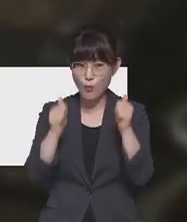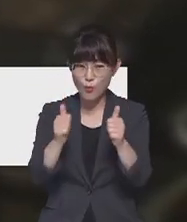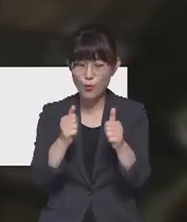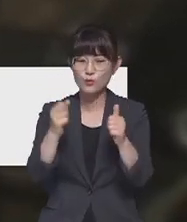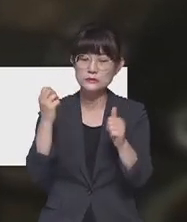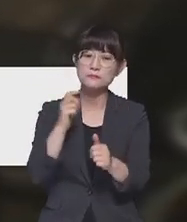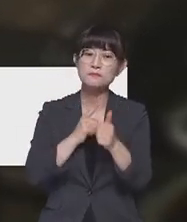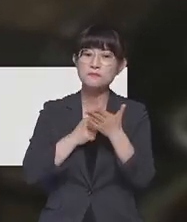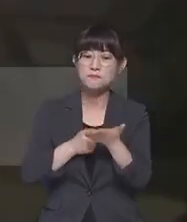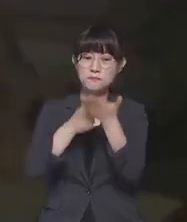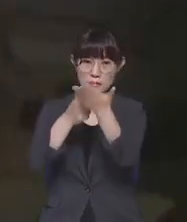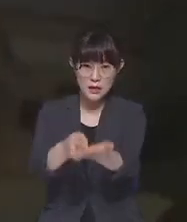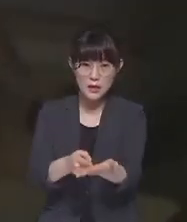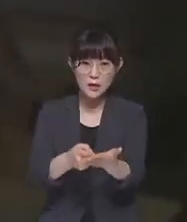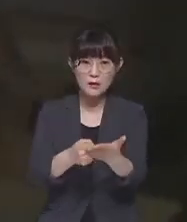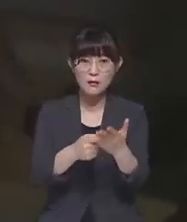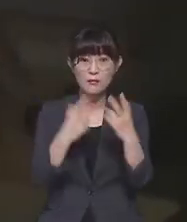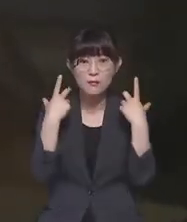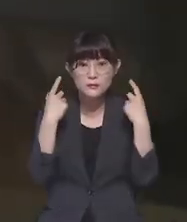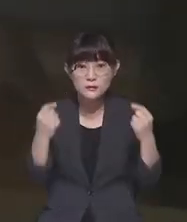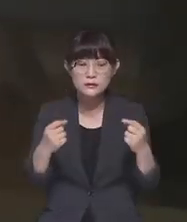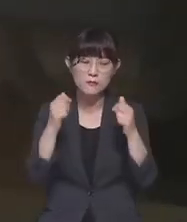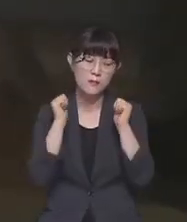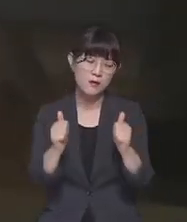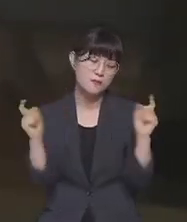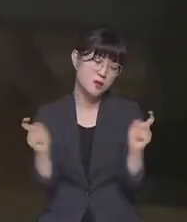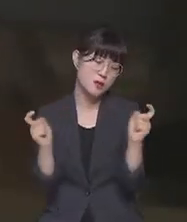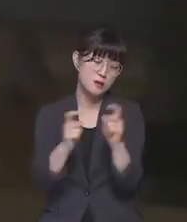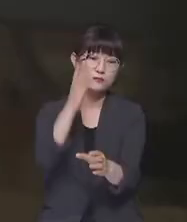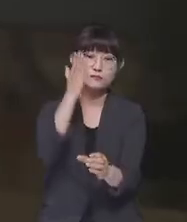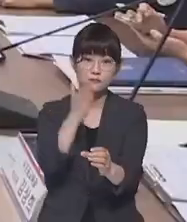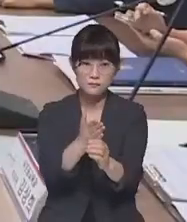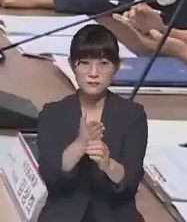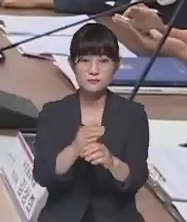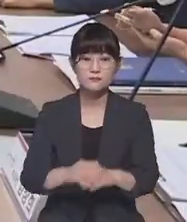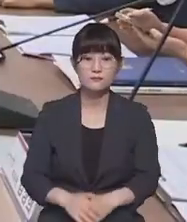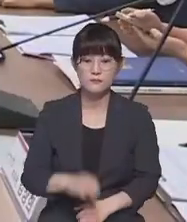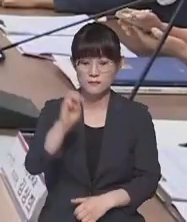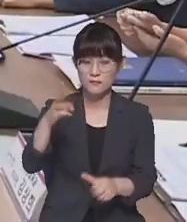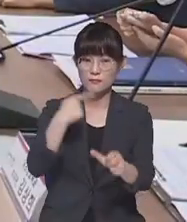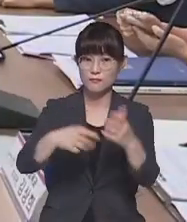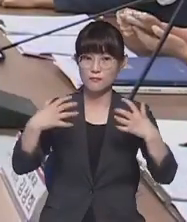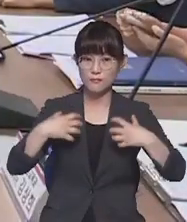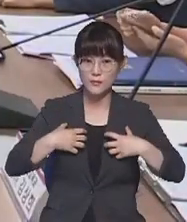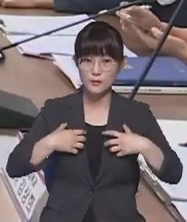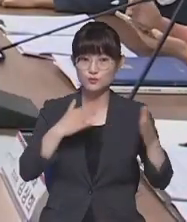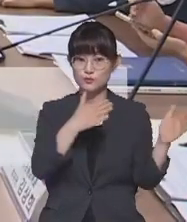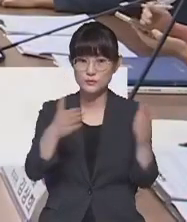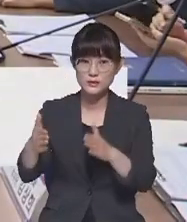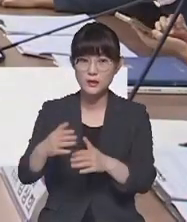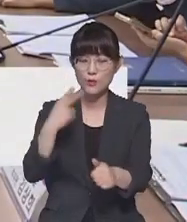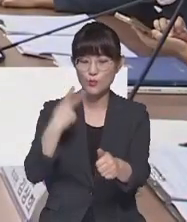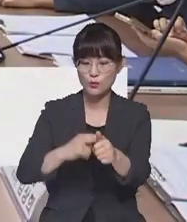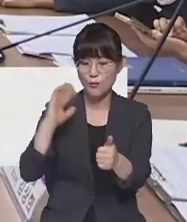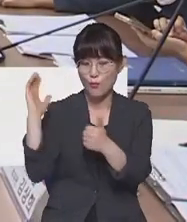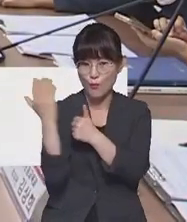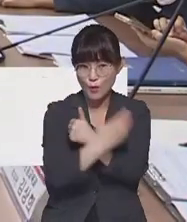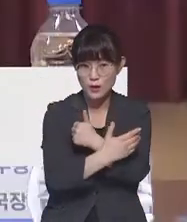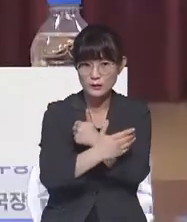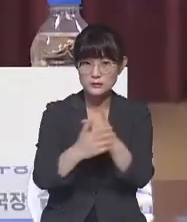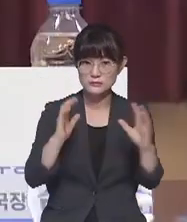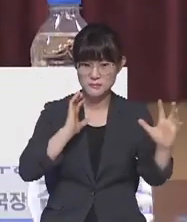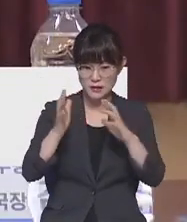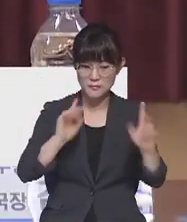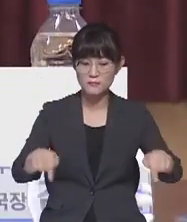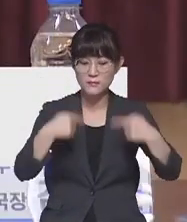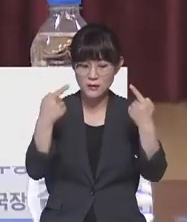재정신청까지 여전히 법적 다툼에서 벗어나지 못하고 있습니다. 광주시 교육청이 마련한 교권보호대책협의회에 참석한